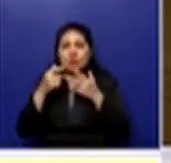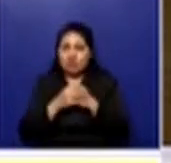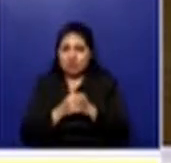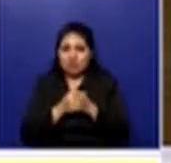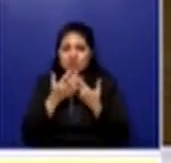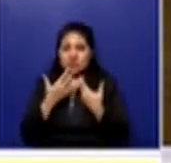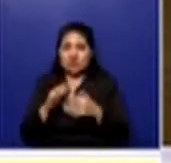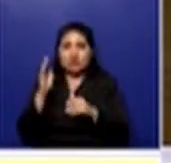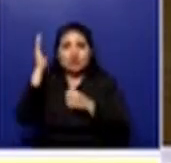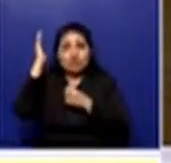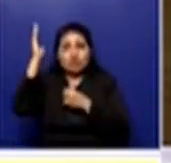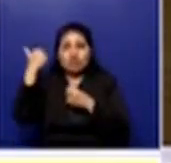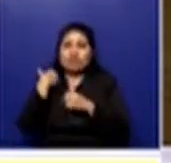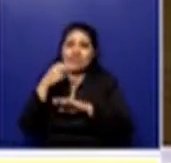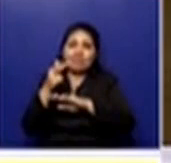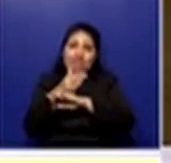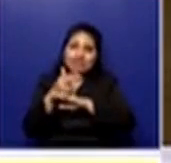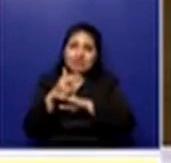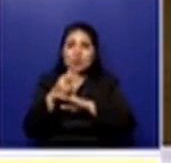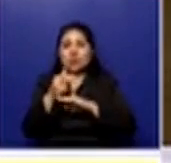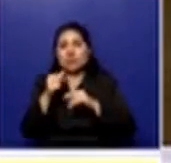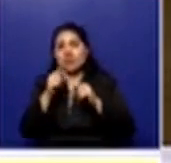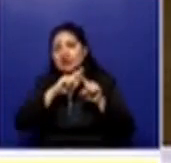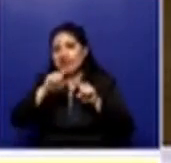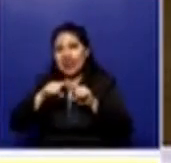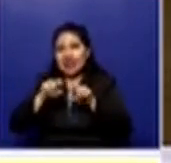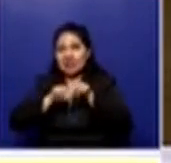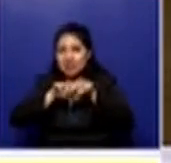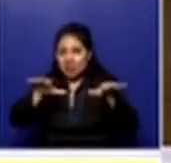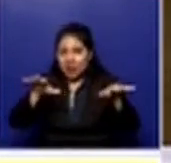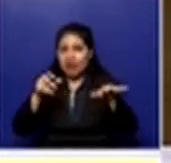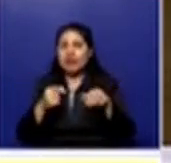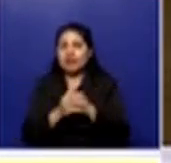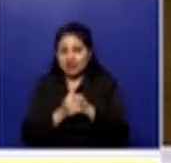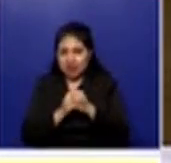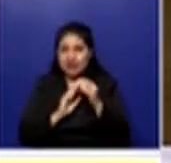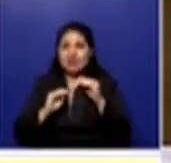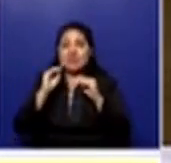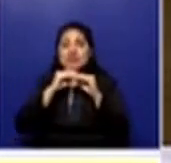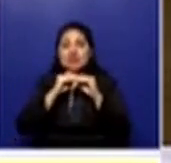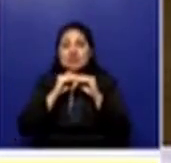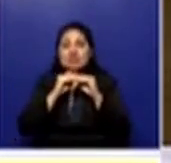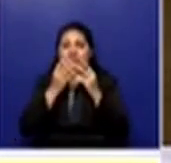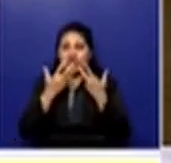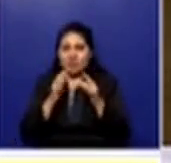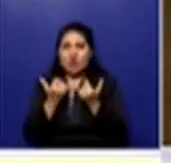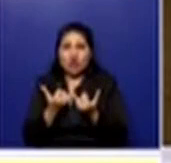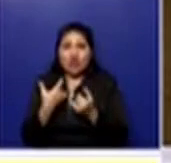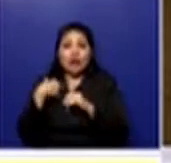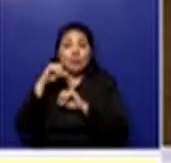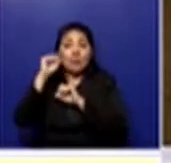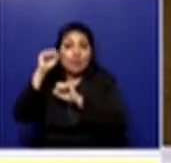อผ่านคลิปหรือสื่อต่างๆที่จะเข้าถึงประชาชนทุกกลุ่มให้มากขึ้นนะคะอยากเรียนว่าเราได้ประกาศว